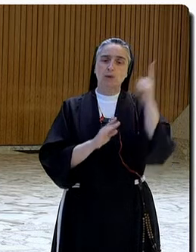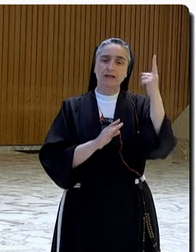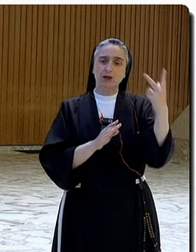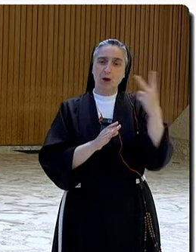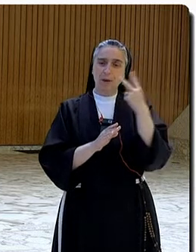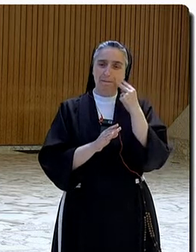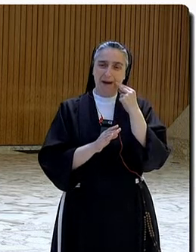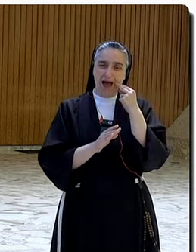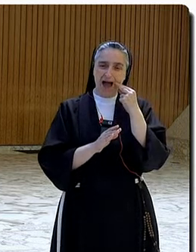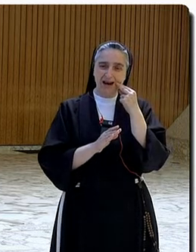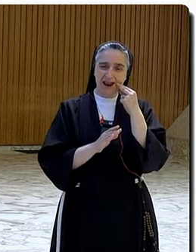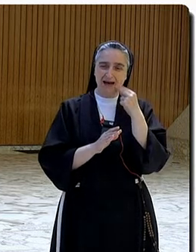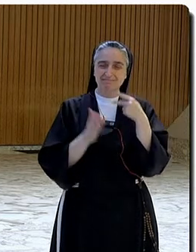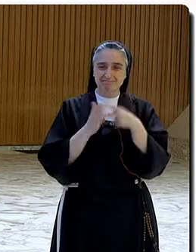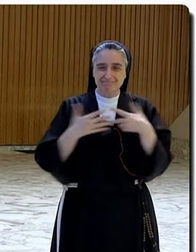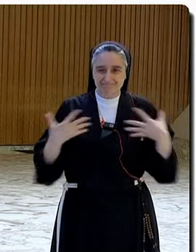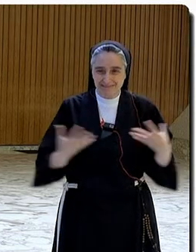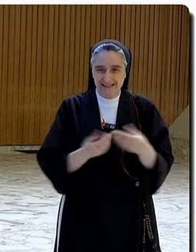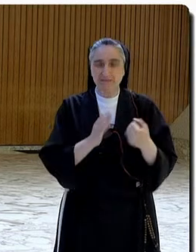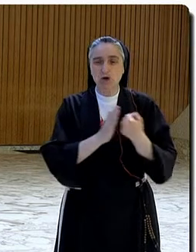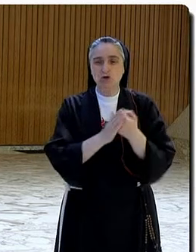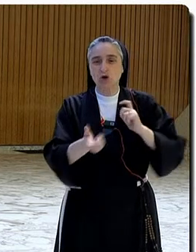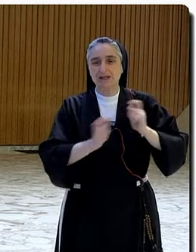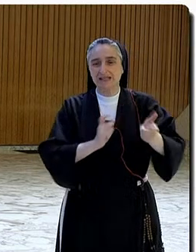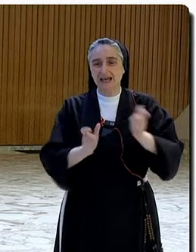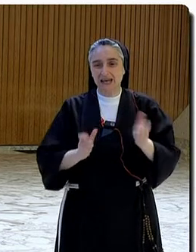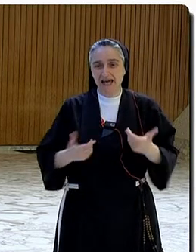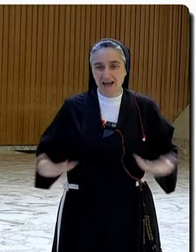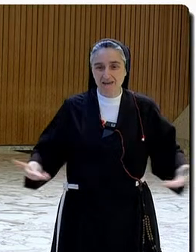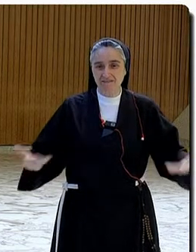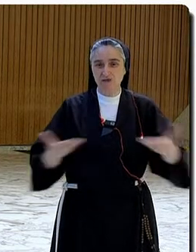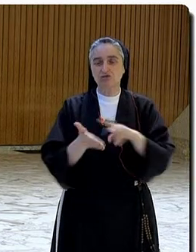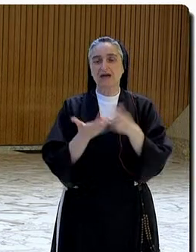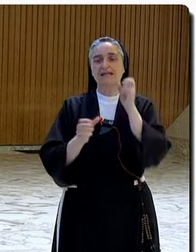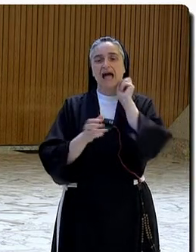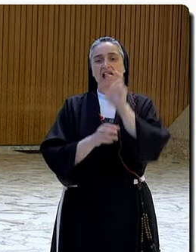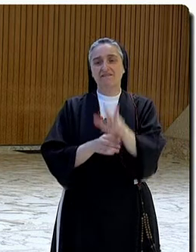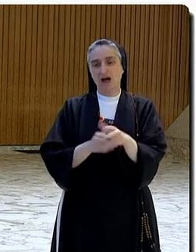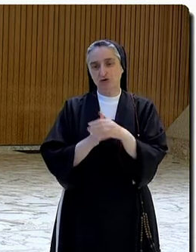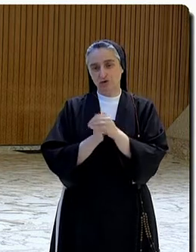Signore fa per noi e sostenerci nell'evangelizzazione.